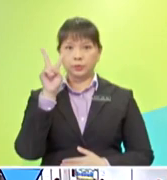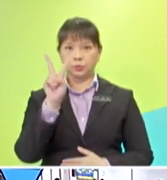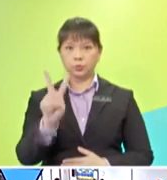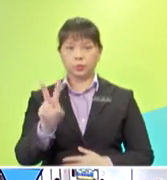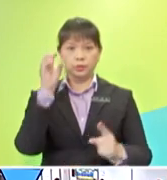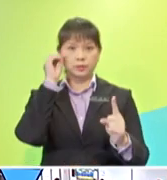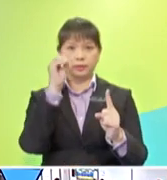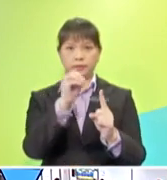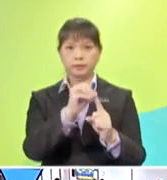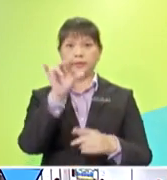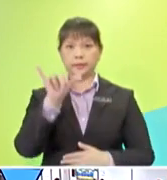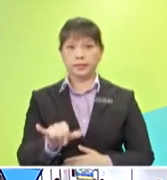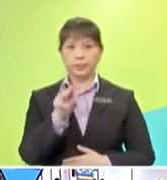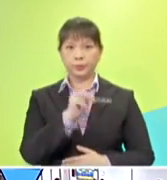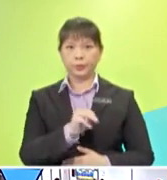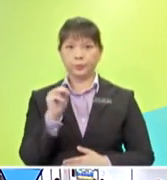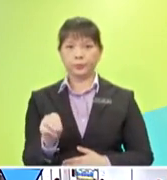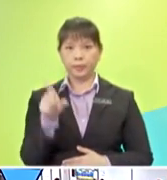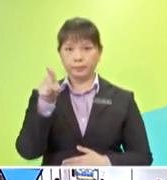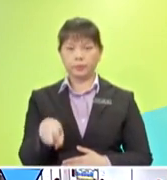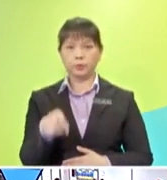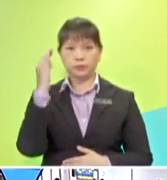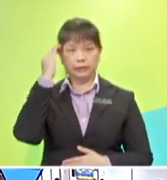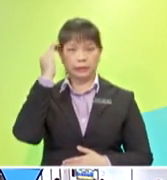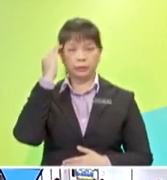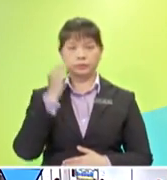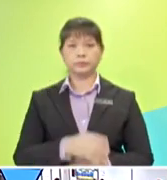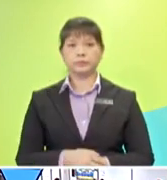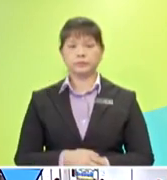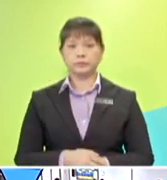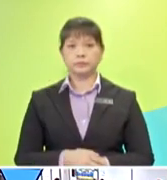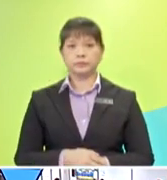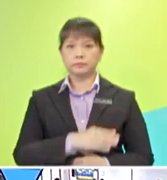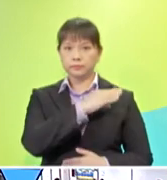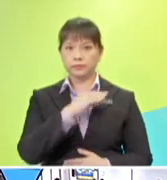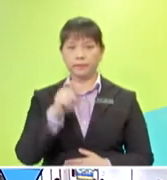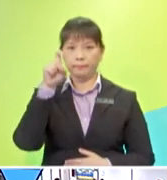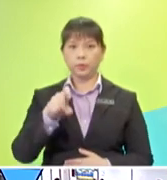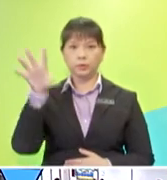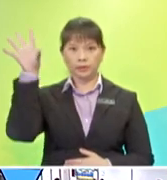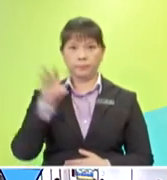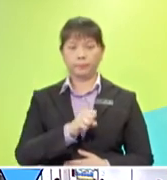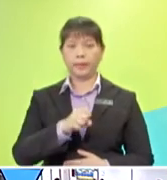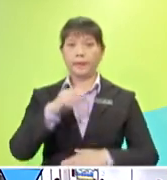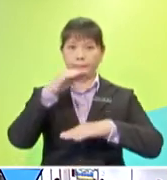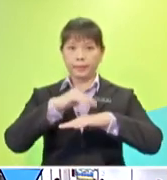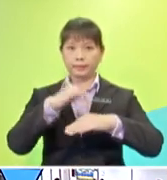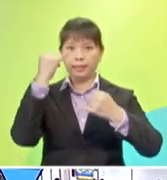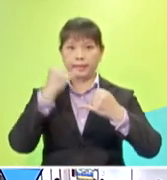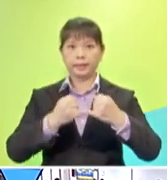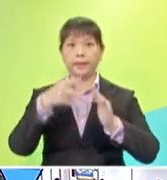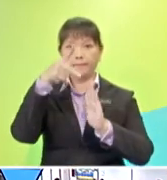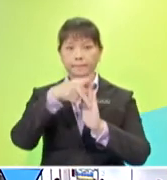murid-murid tahulah Apa yang awak murid-murid boleh capek selepas akhir pembelajaran hari ini yaitu